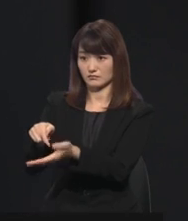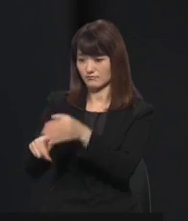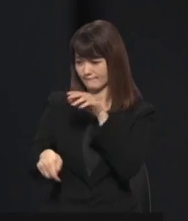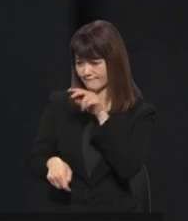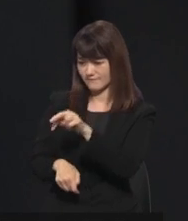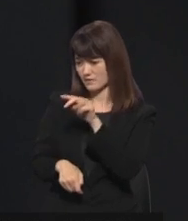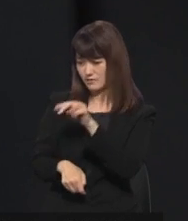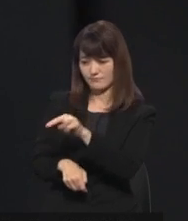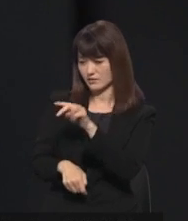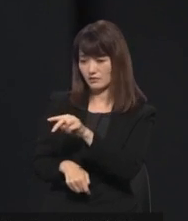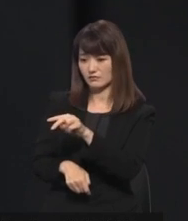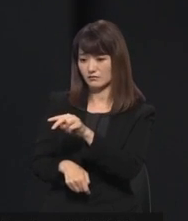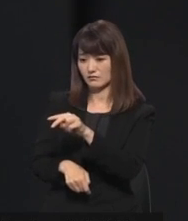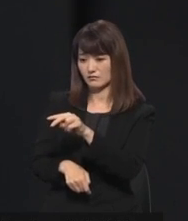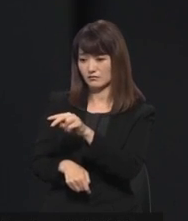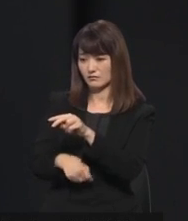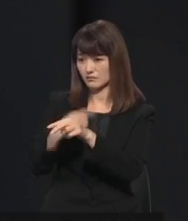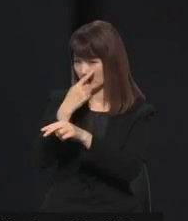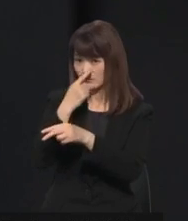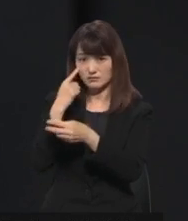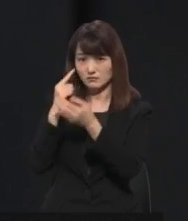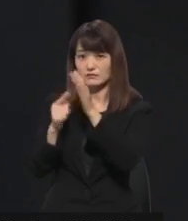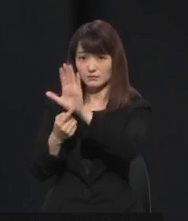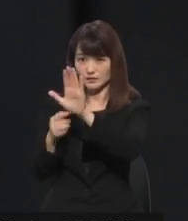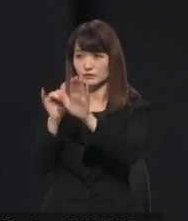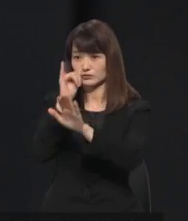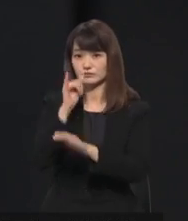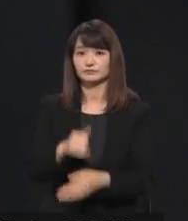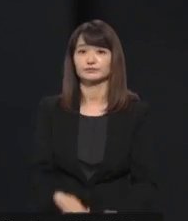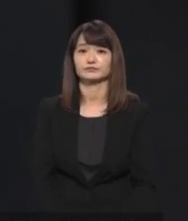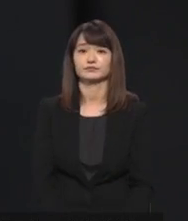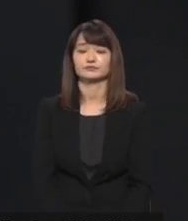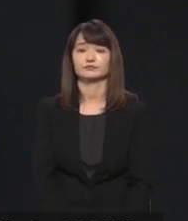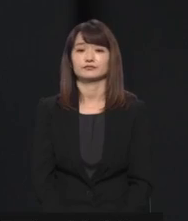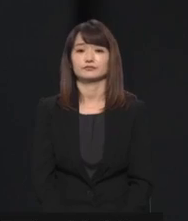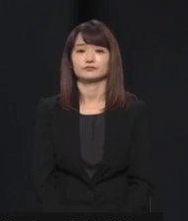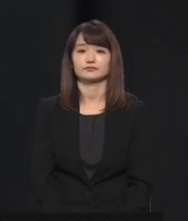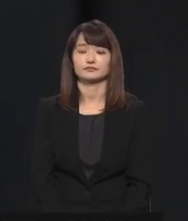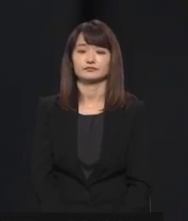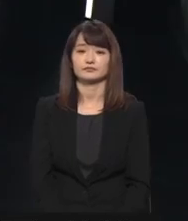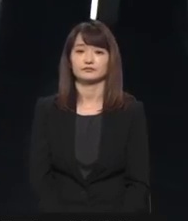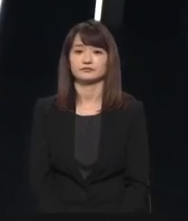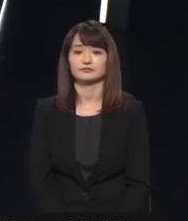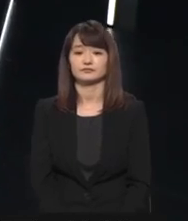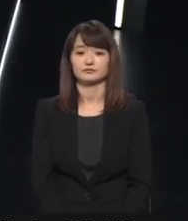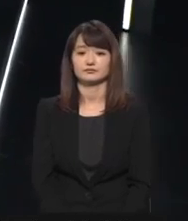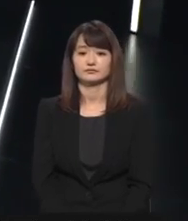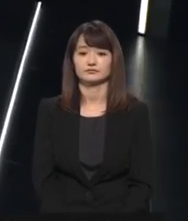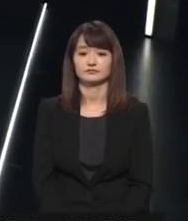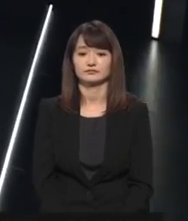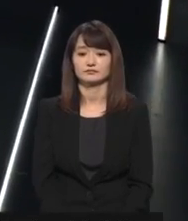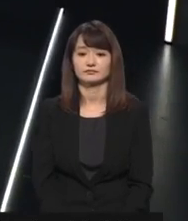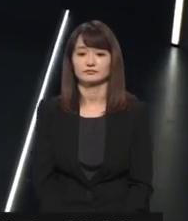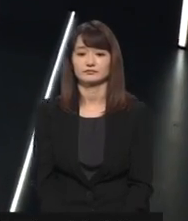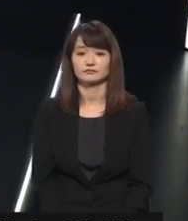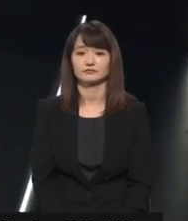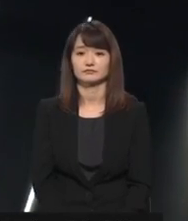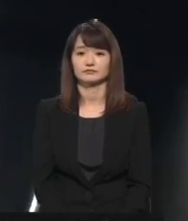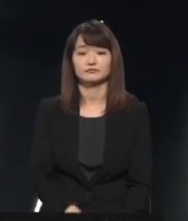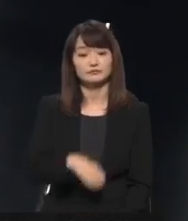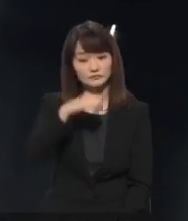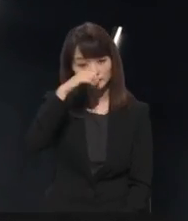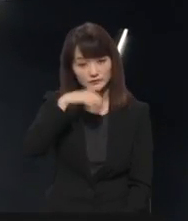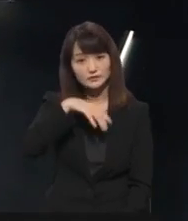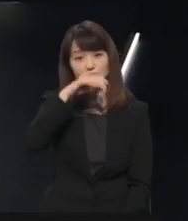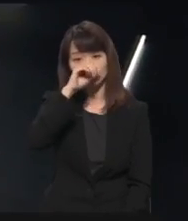한다면 밝힐 수도 있지 않겠습니까 지금이야 인간을 보면 이속 대표 간 얘기가 있으니까 으 그냥 선의의